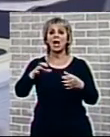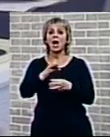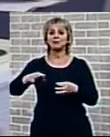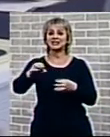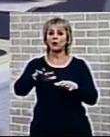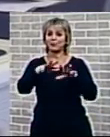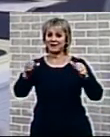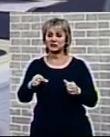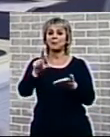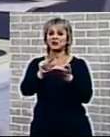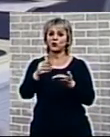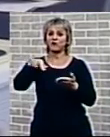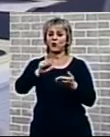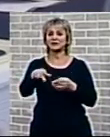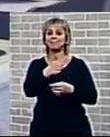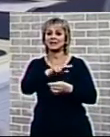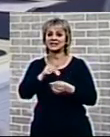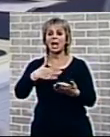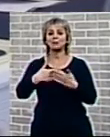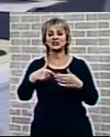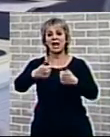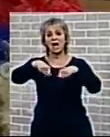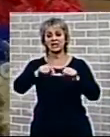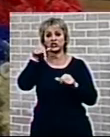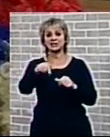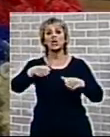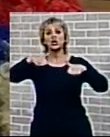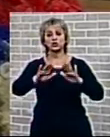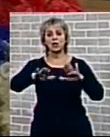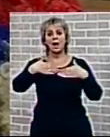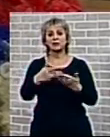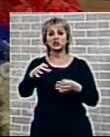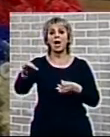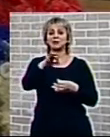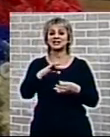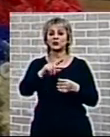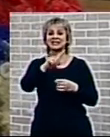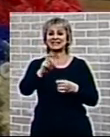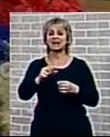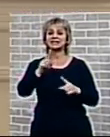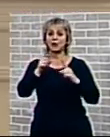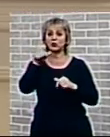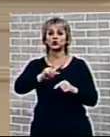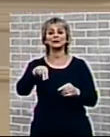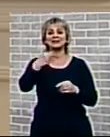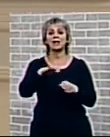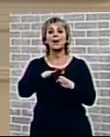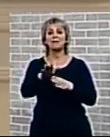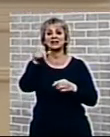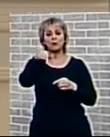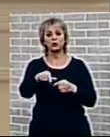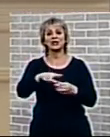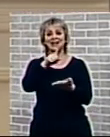областного правительства, пенсионного фонда, медицины, общественных организаций, решила обратиться к областному заксобранию, чтобы дать полномочия